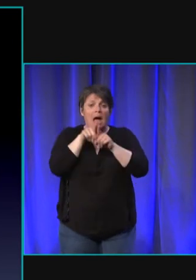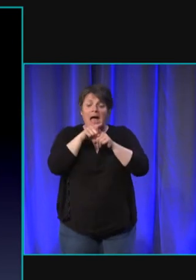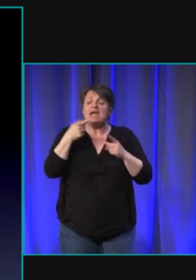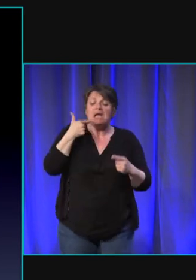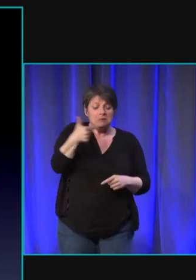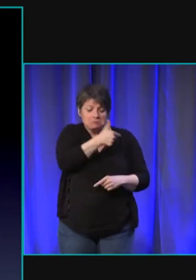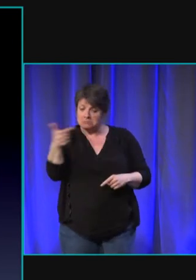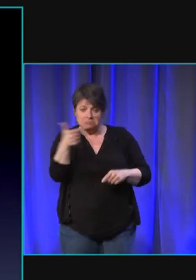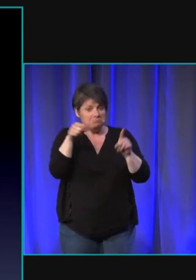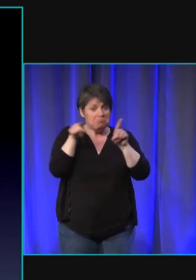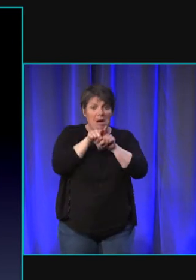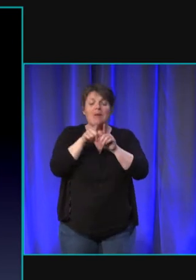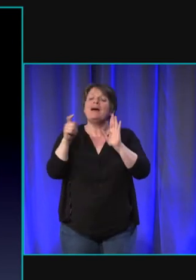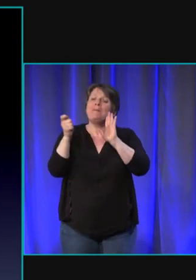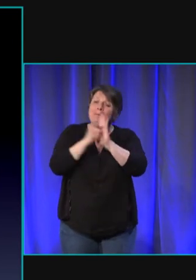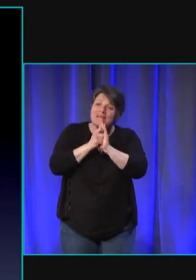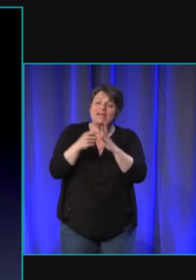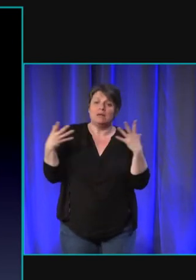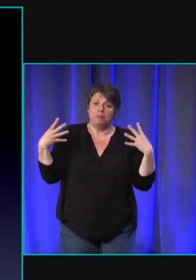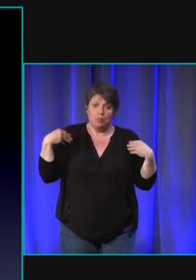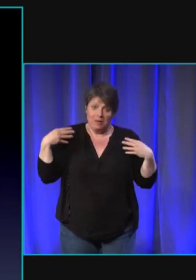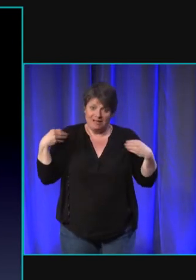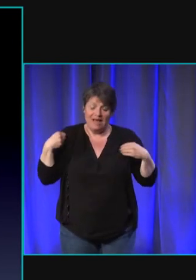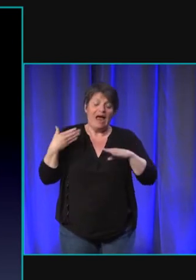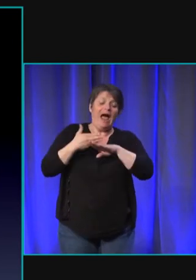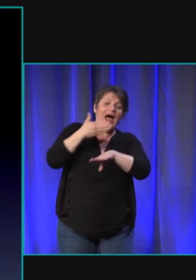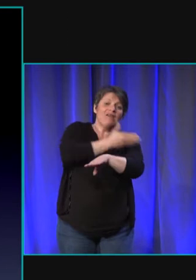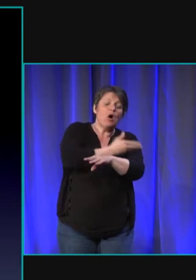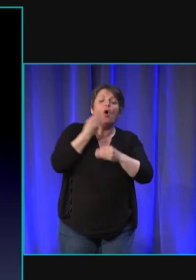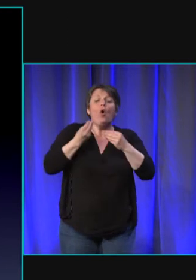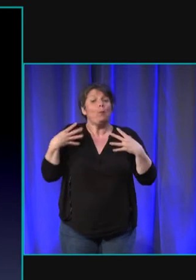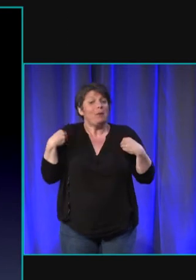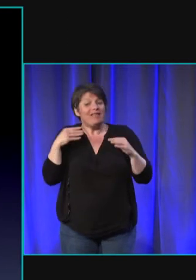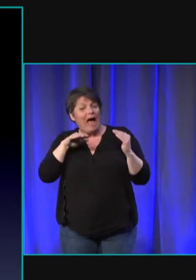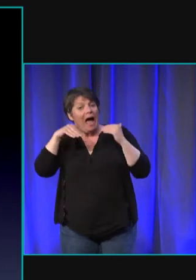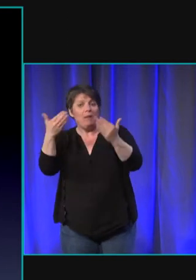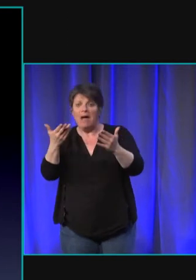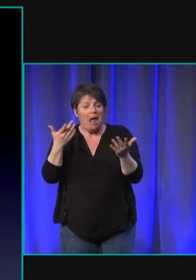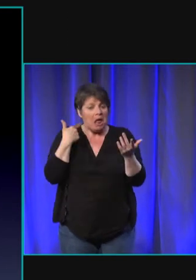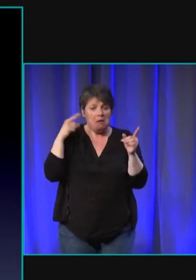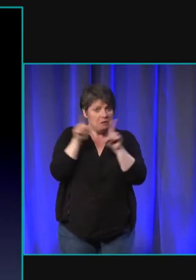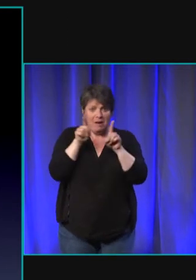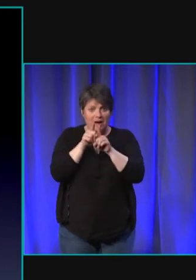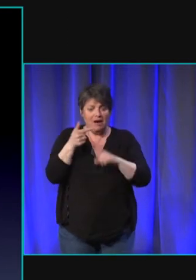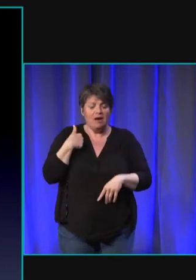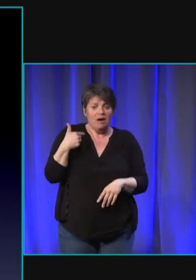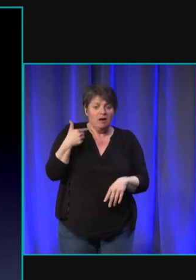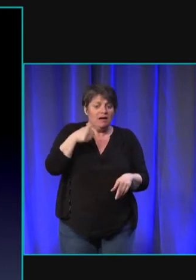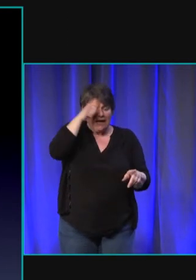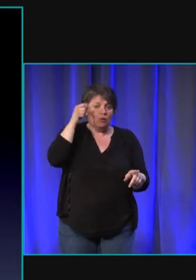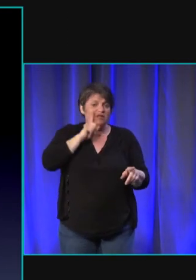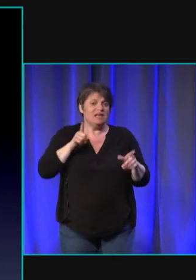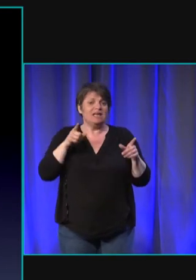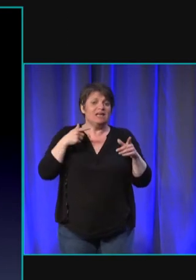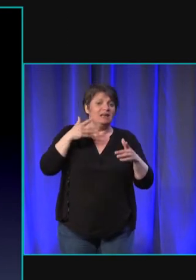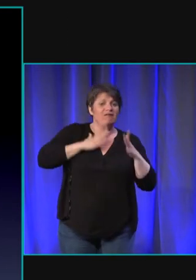sexe avant la puberté ou après la puberté, notamment sur ce type d'exercice. Mais il y a encore